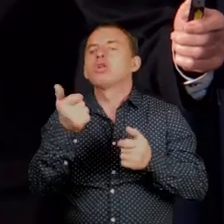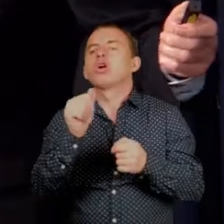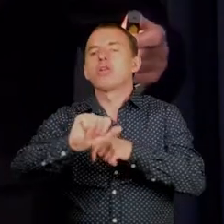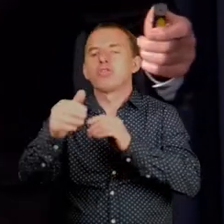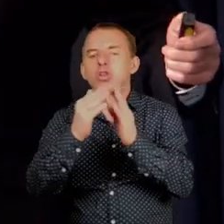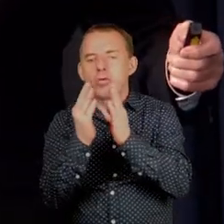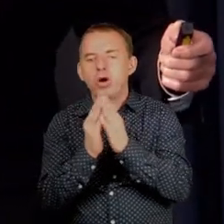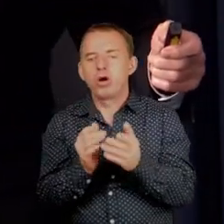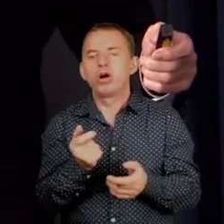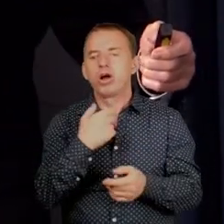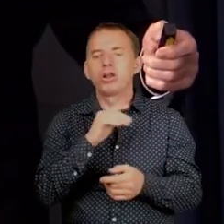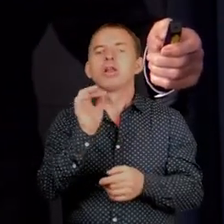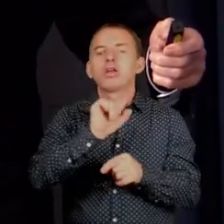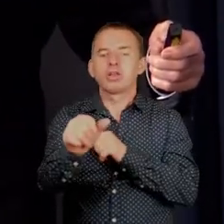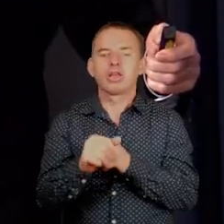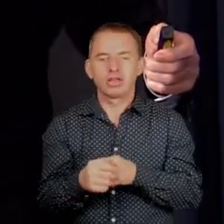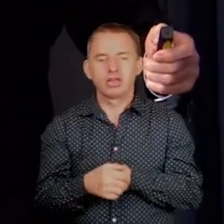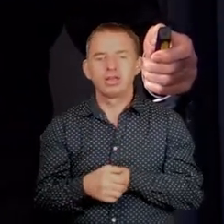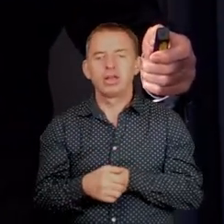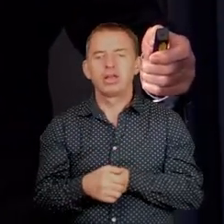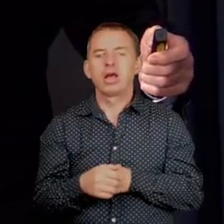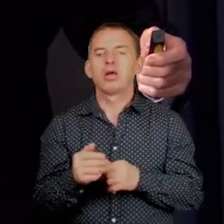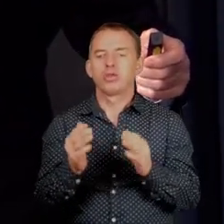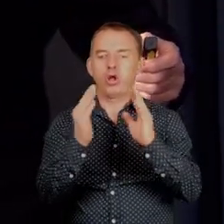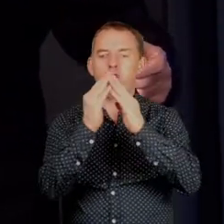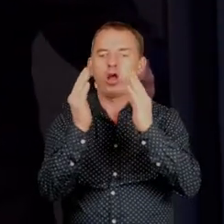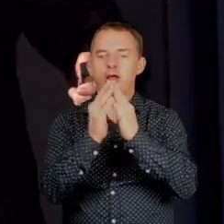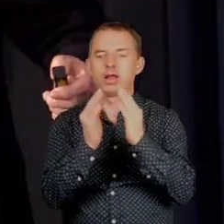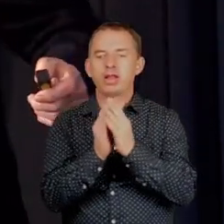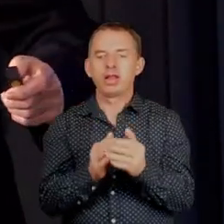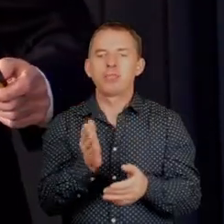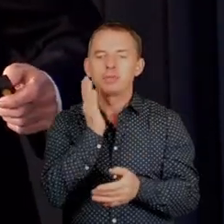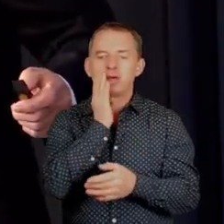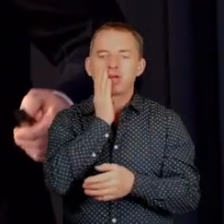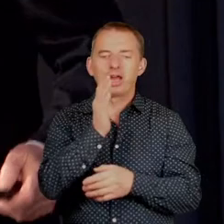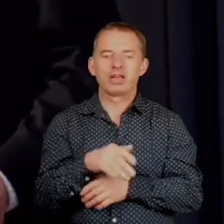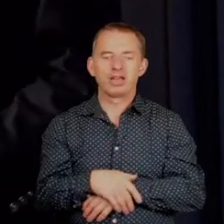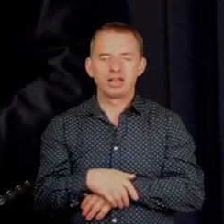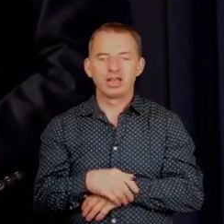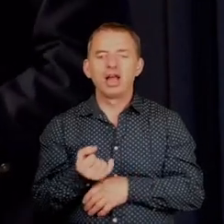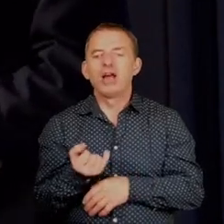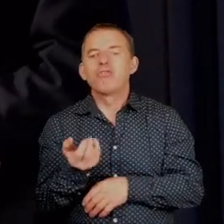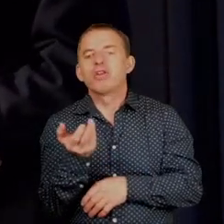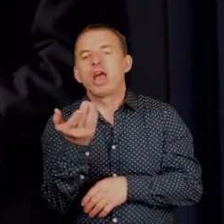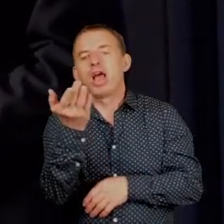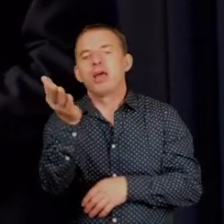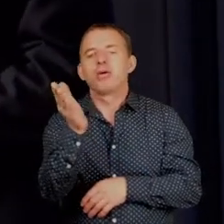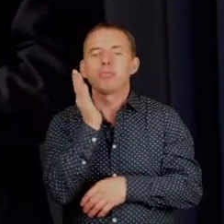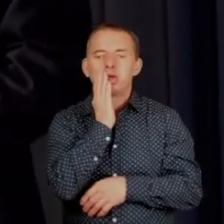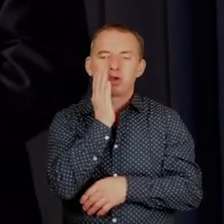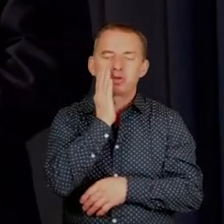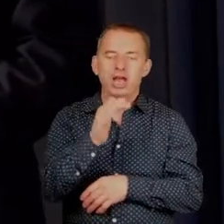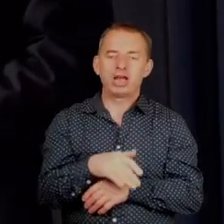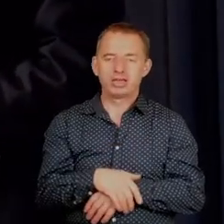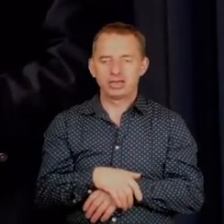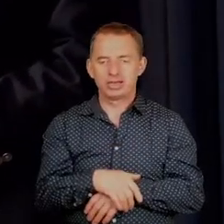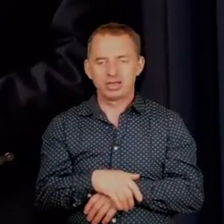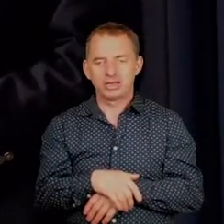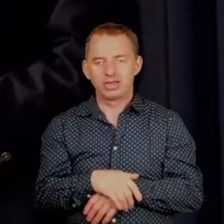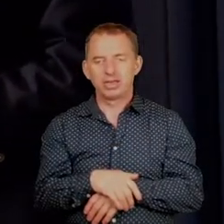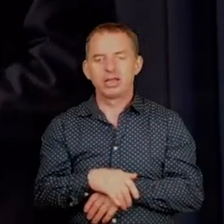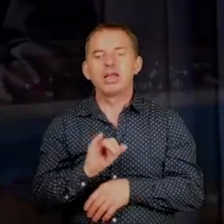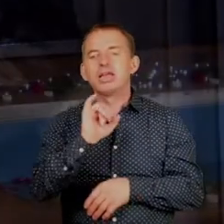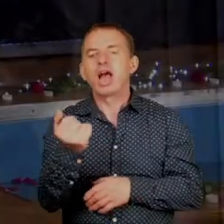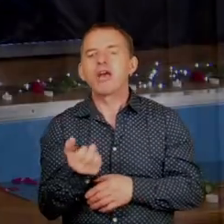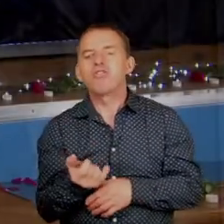ojca? What are there in my Father's house? Co jest w domu ojca? Many mansions. Wiele, tak, wiele miejsc. How many? Jak